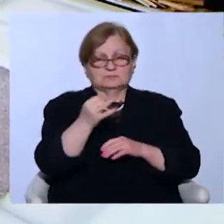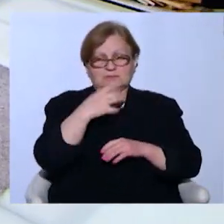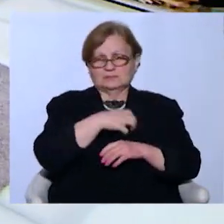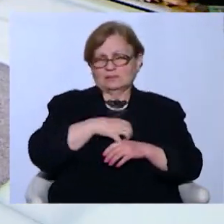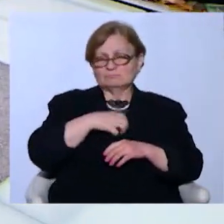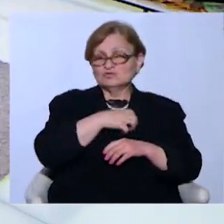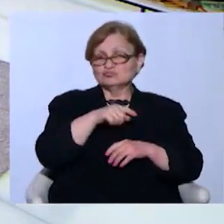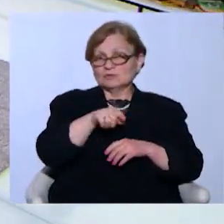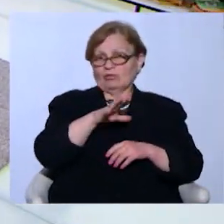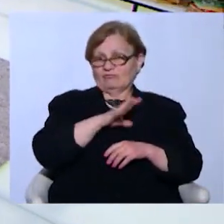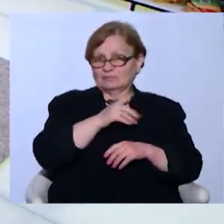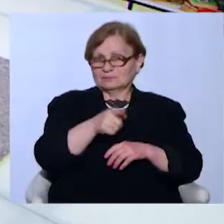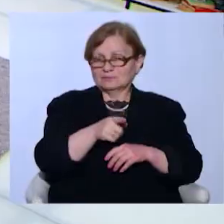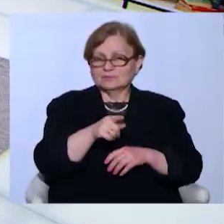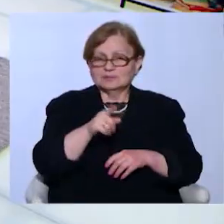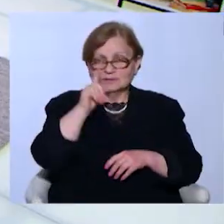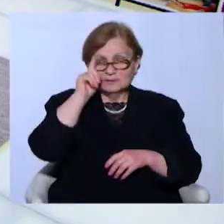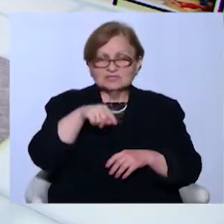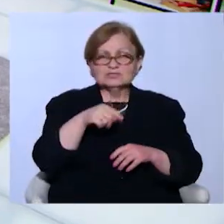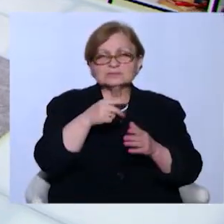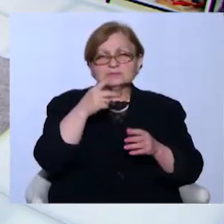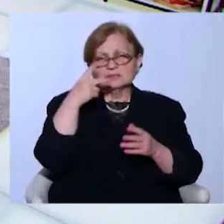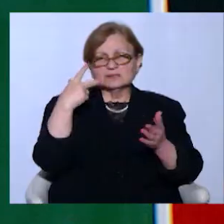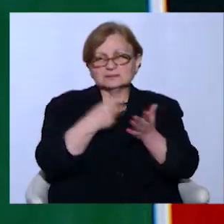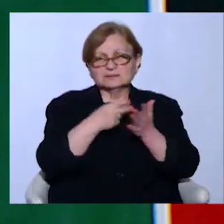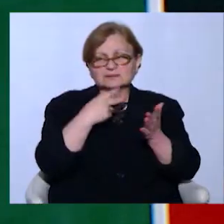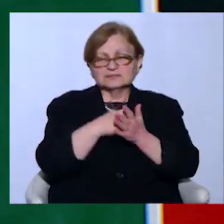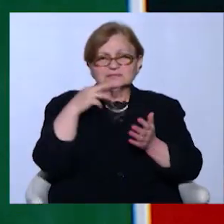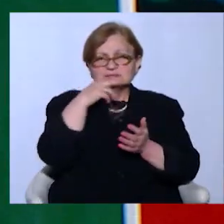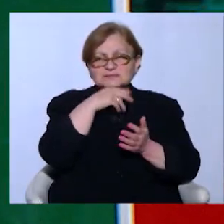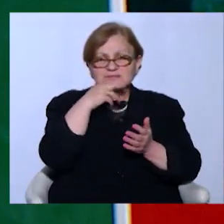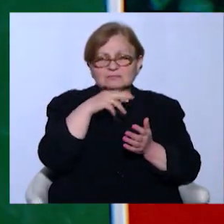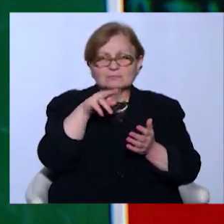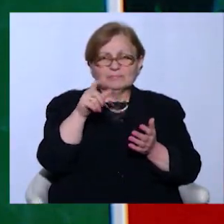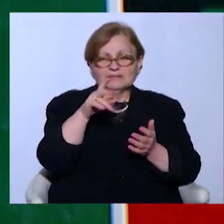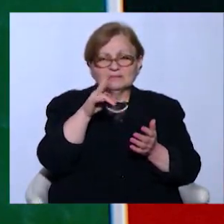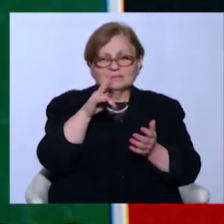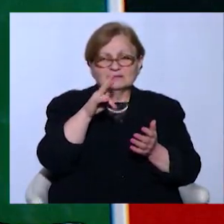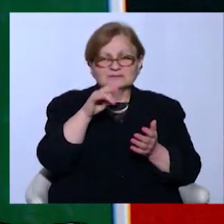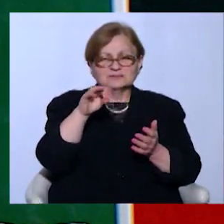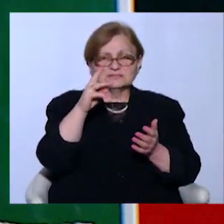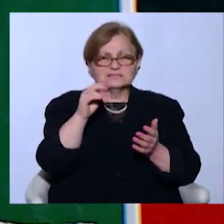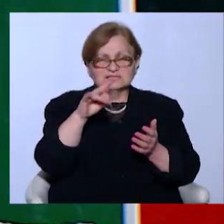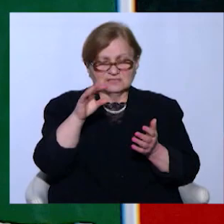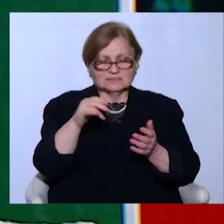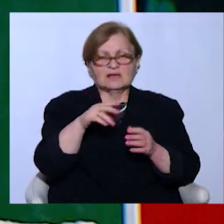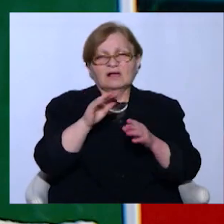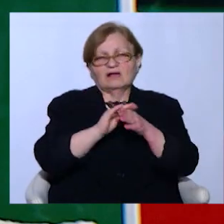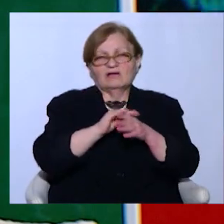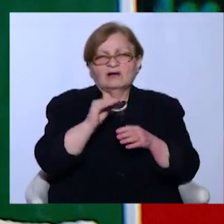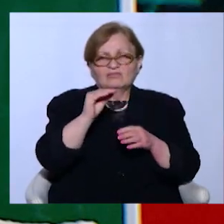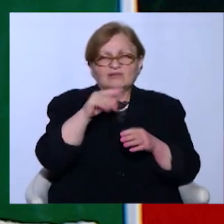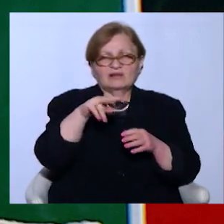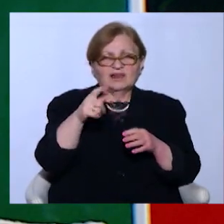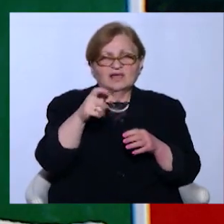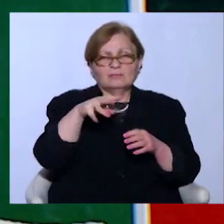შეასრულა. ალბათ ყველა მიცით, რა არის პენიცილინი და გაგიგიათ ესეთი სახელი ალექსანდერ ფლემინგი. ის იყო ადამიანი, რომელმაც